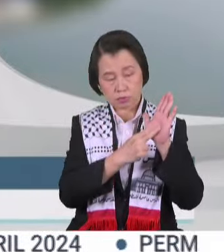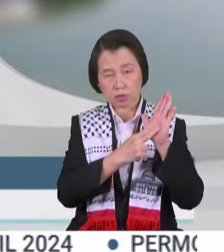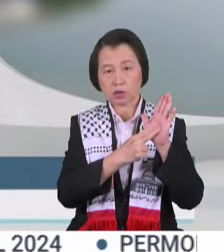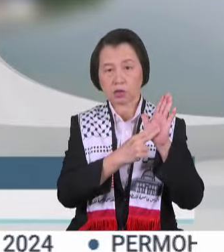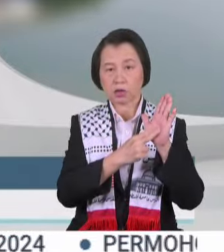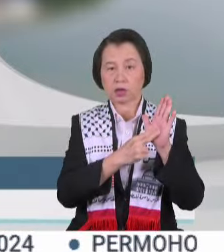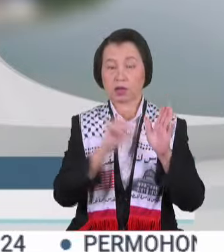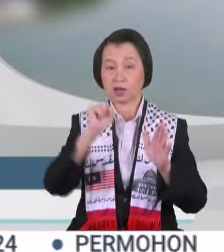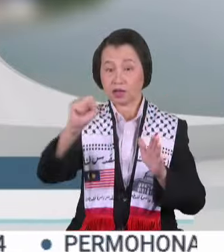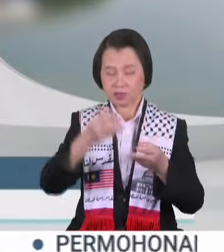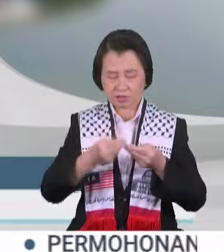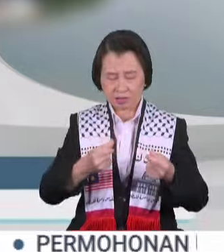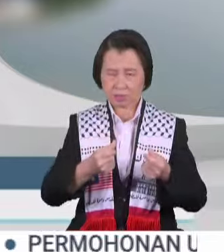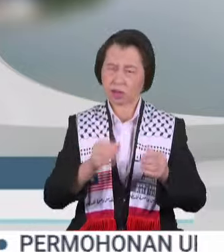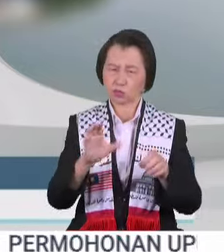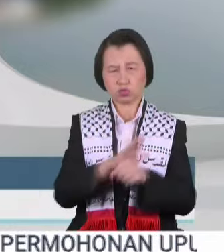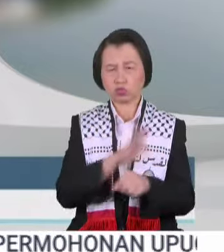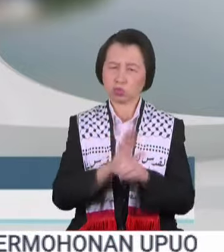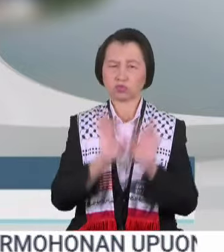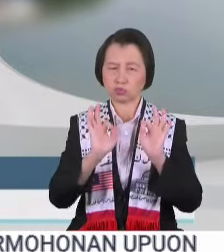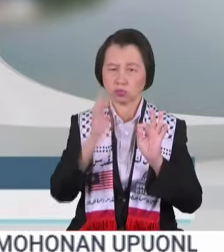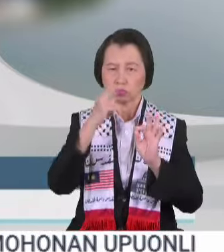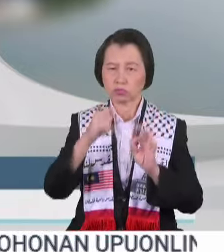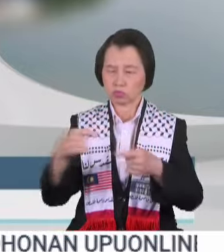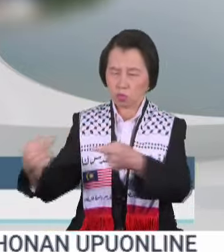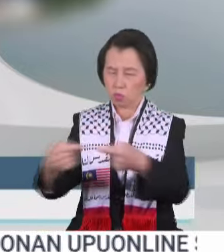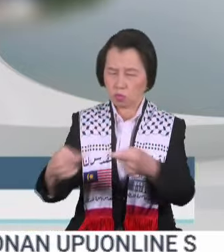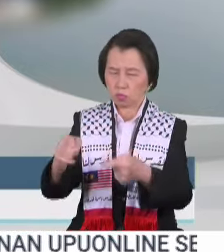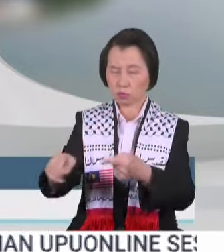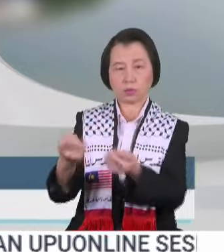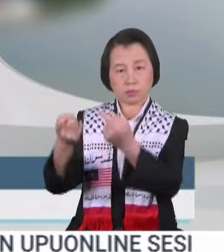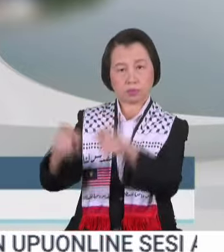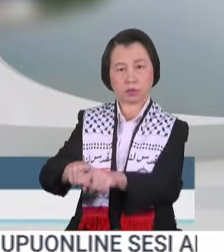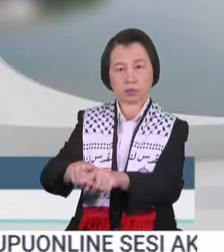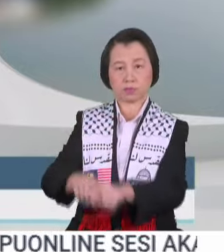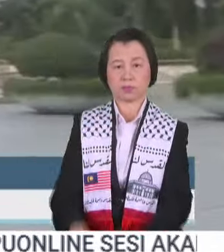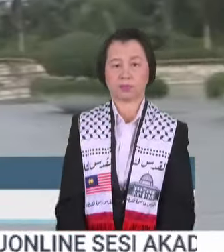Tanah Sabah memadai mengendalikan sebarang pertikaian yang berlaku.